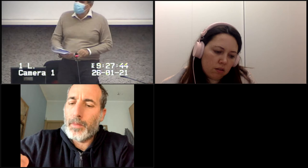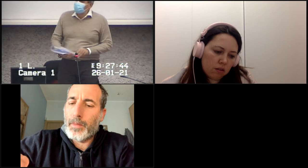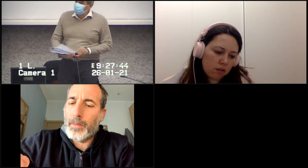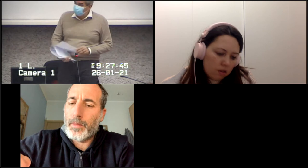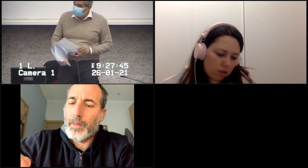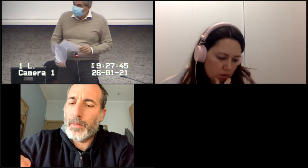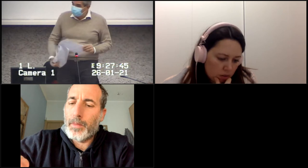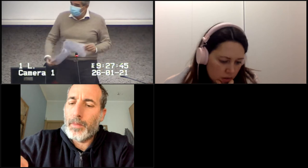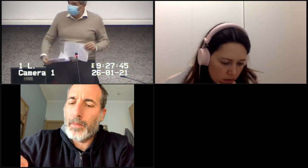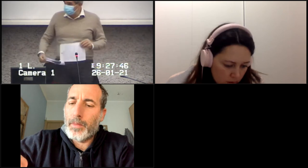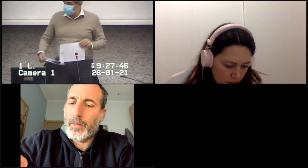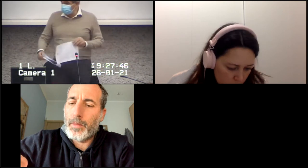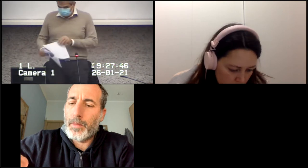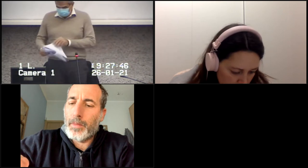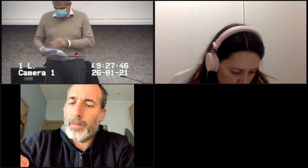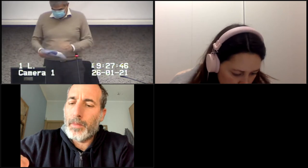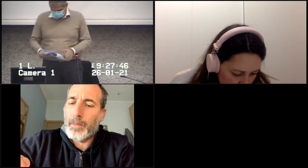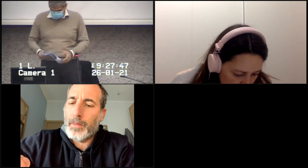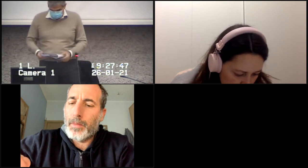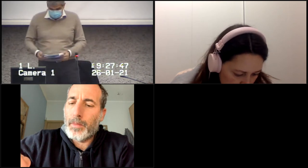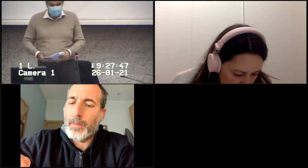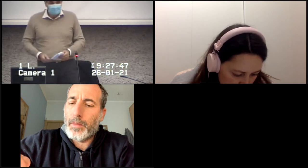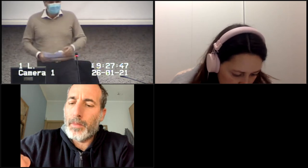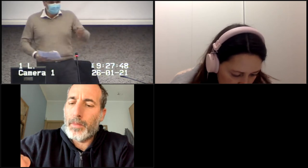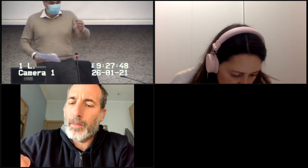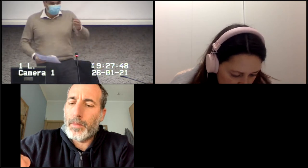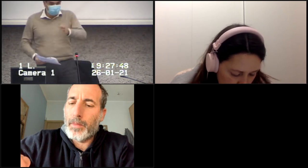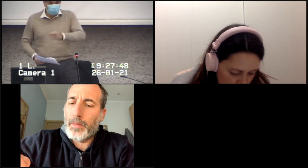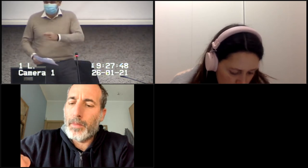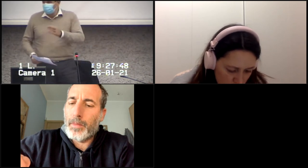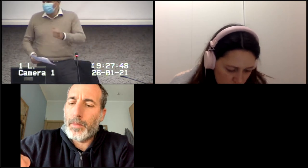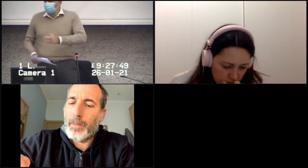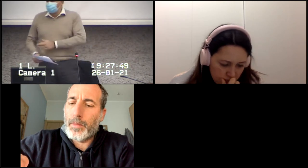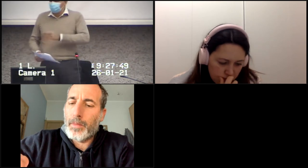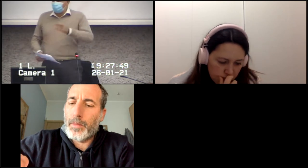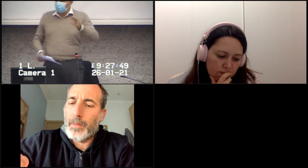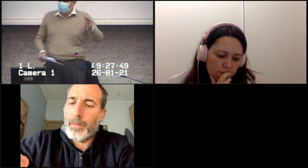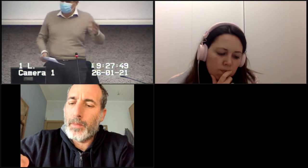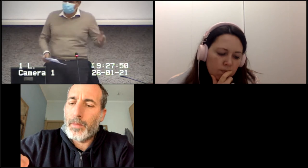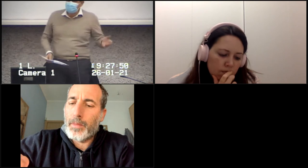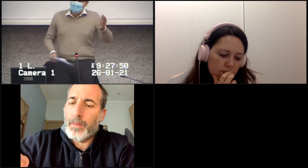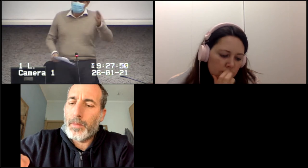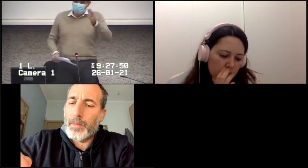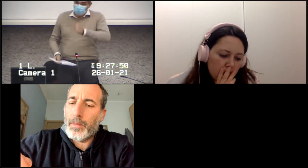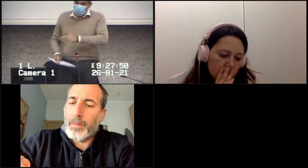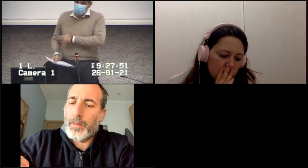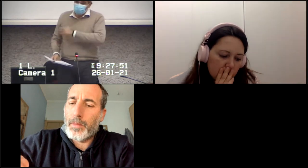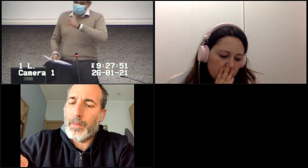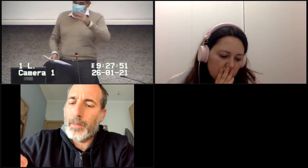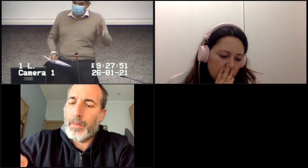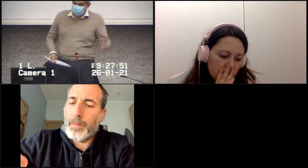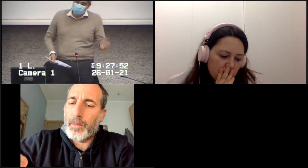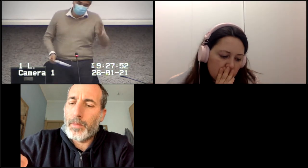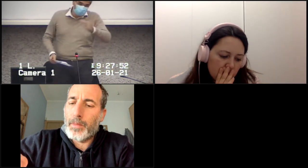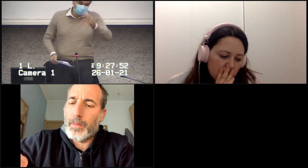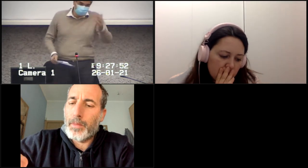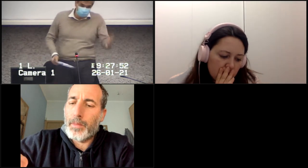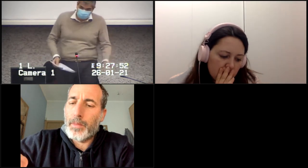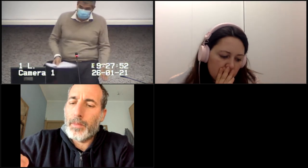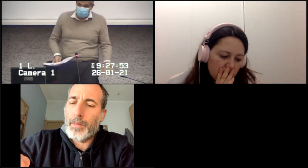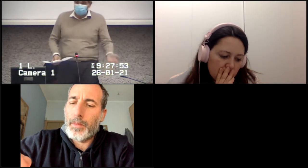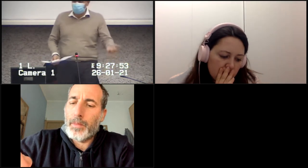di calmieramento del contributo di costruzione, che varia a seconda che si parli di recupero,